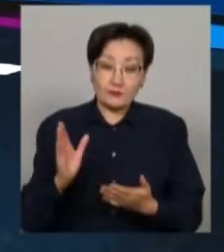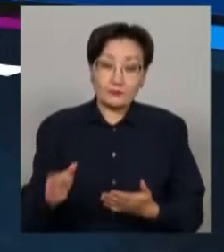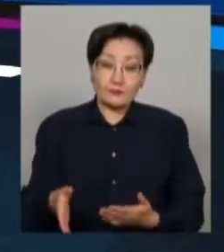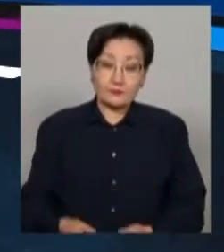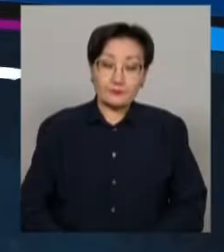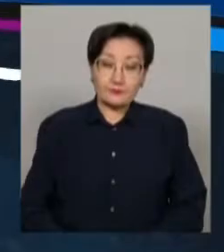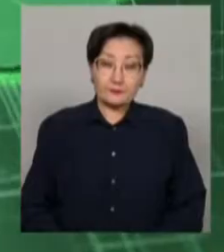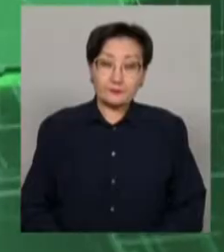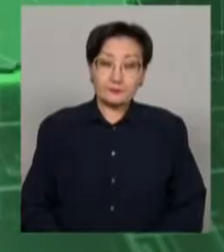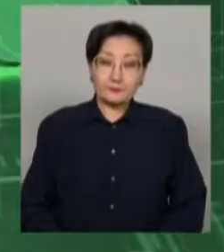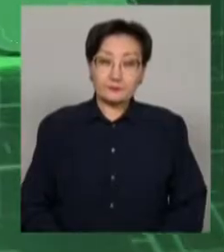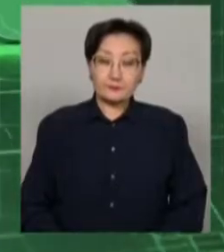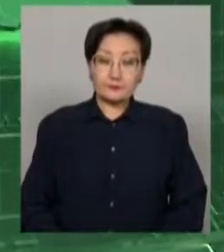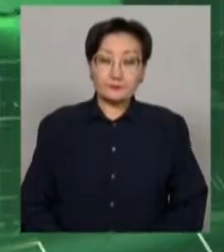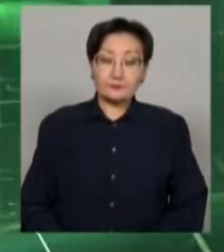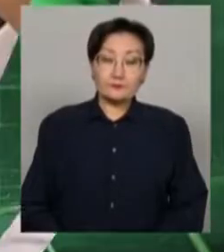көретіндеріңіз.